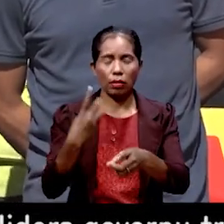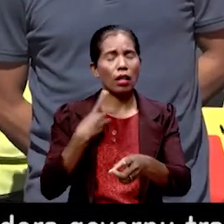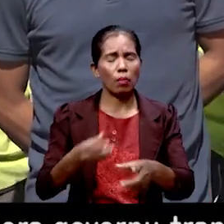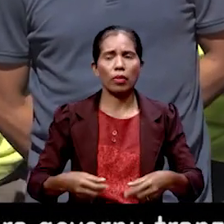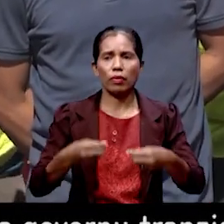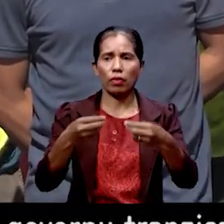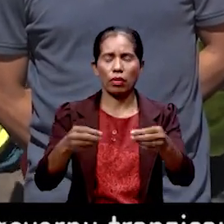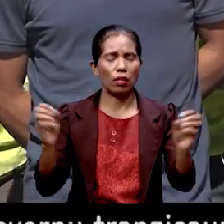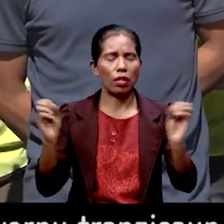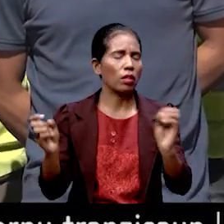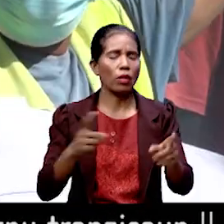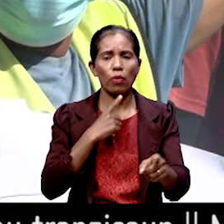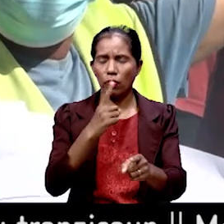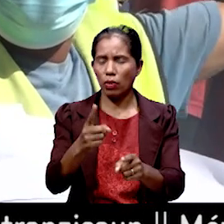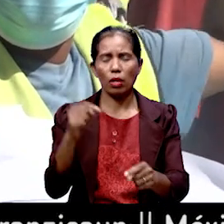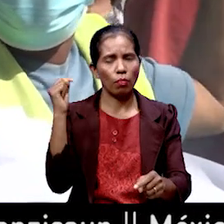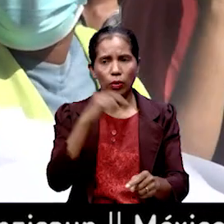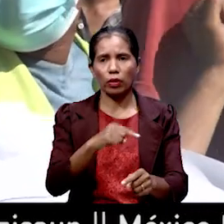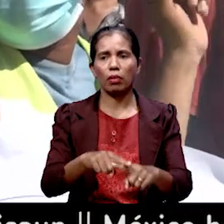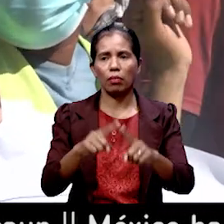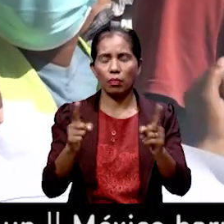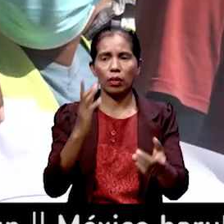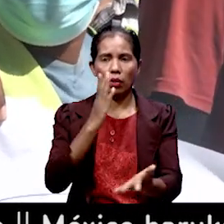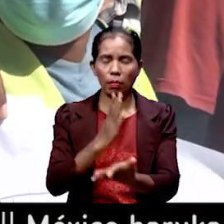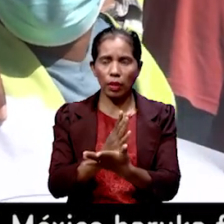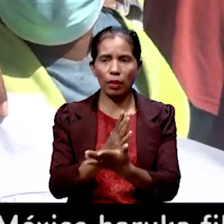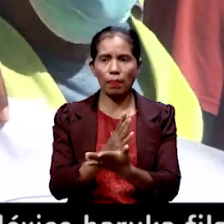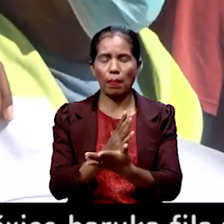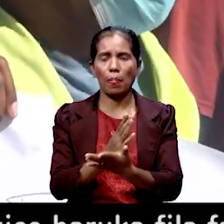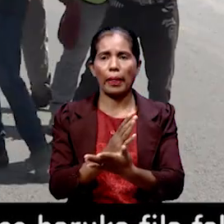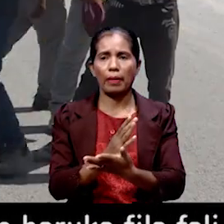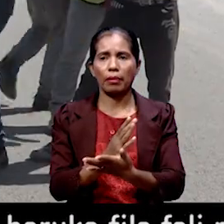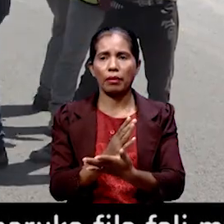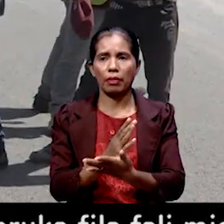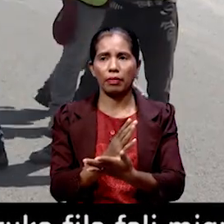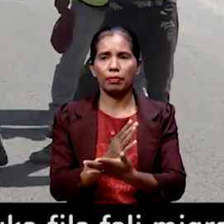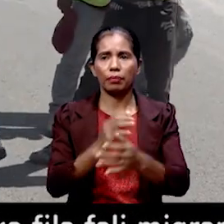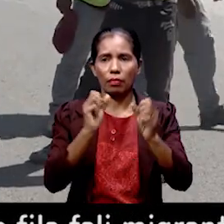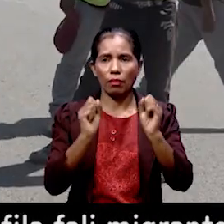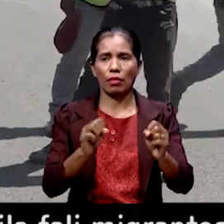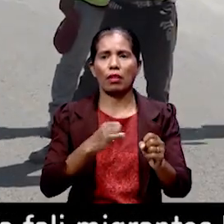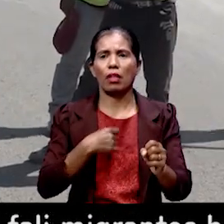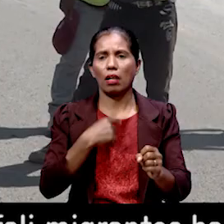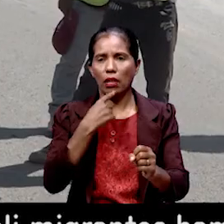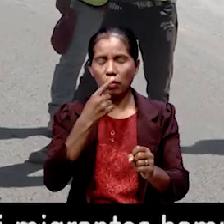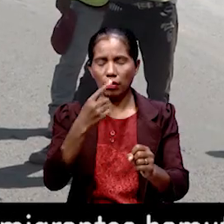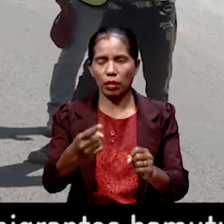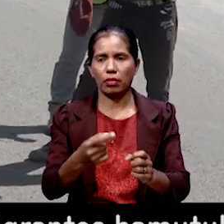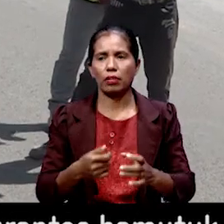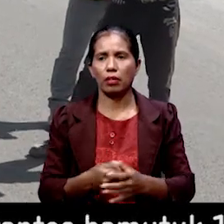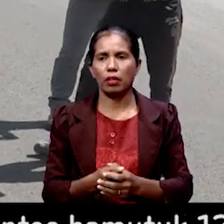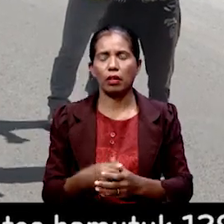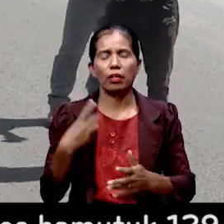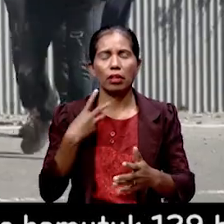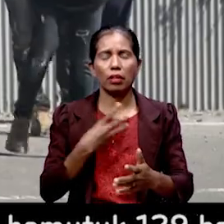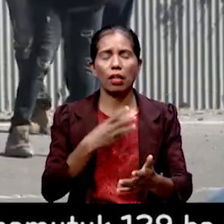la significa la fo ne bosok mai be atu hapar ho itenia be indemnizia sang mai be ha ne se parte husi ha ita hapar